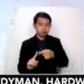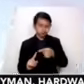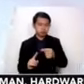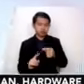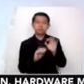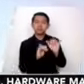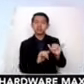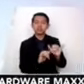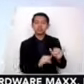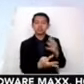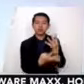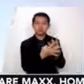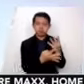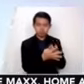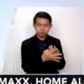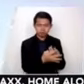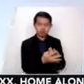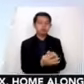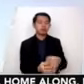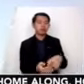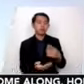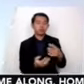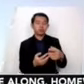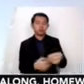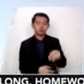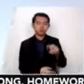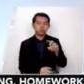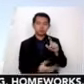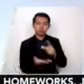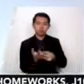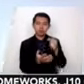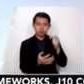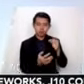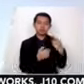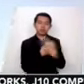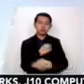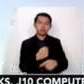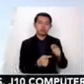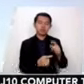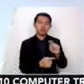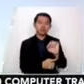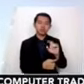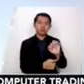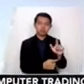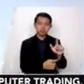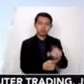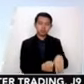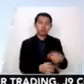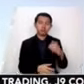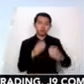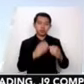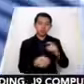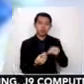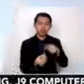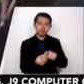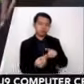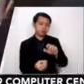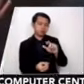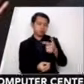ng Tarlac Regional Trial Court ang kasong graft and corruption laban sa kanya. May report si Joseph